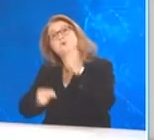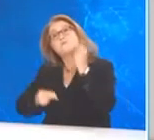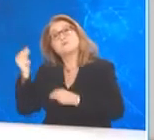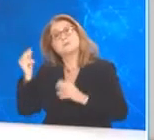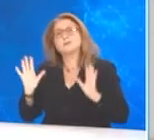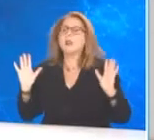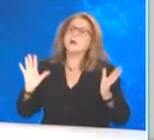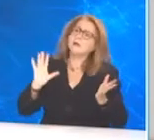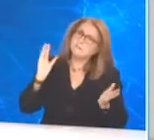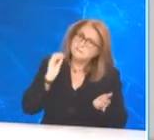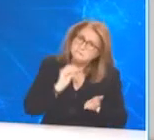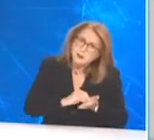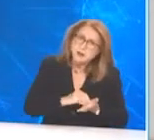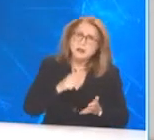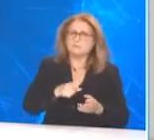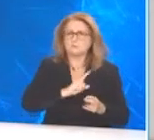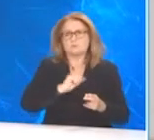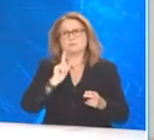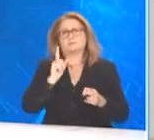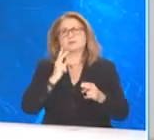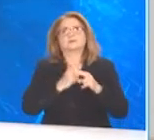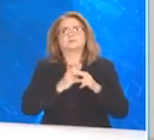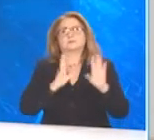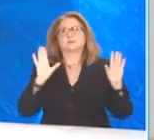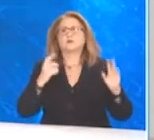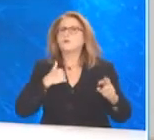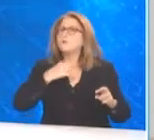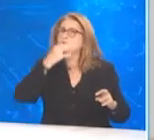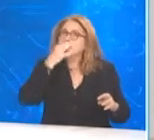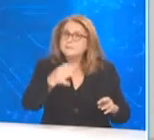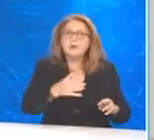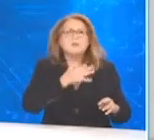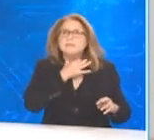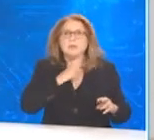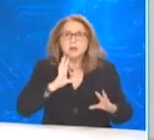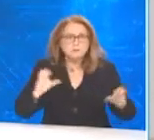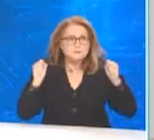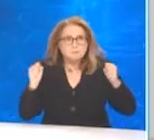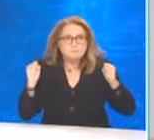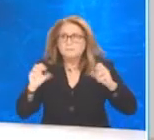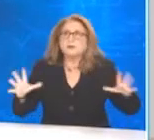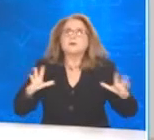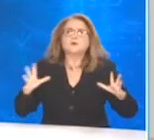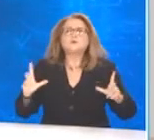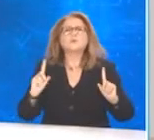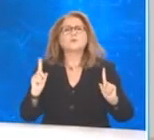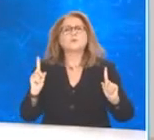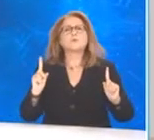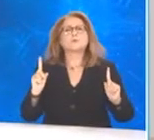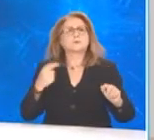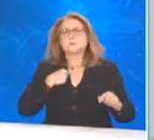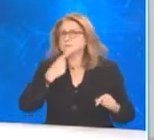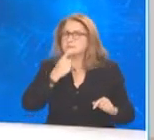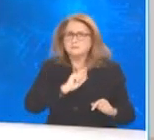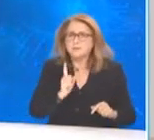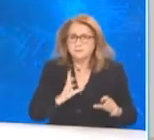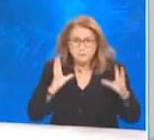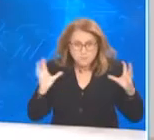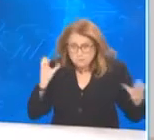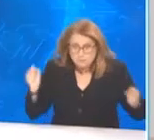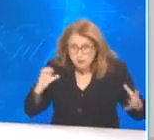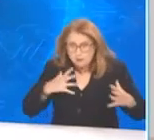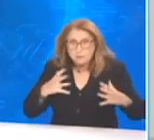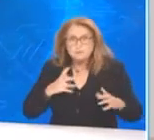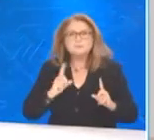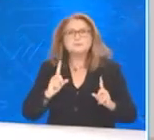το λέω και τώρα. Δεν υπάρχει κάποιος λόγος απόλυτου πανικού. Υπάρχει όμως ένας λόγος απόλυτης εγρήγορης και επιφυλακής από τον καθένα ξεχωριστά